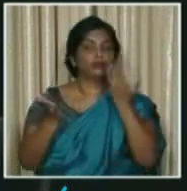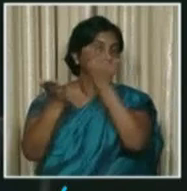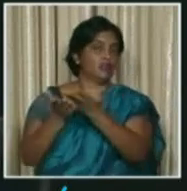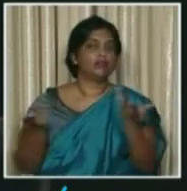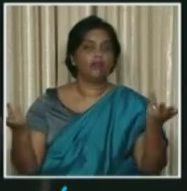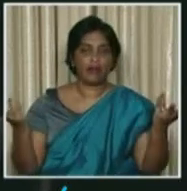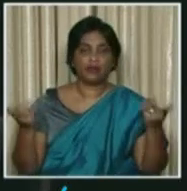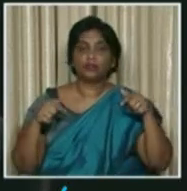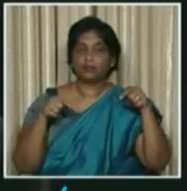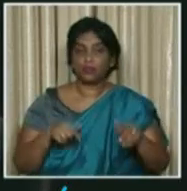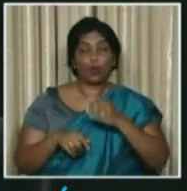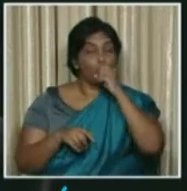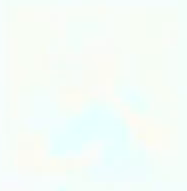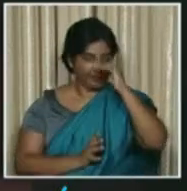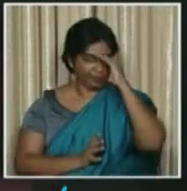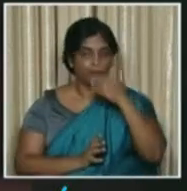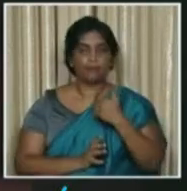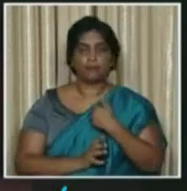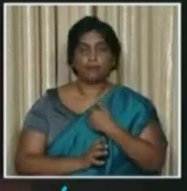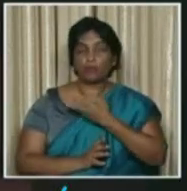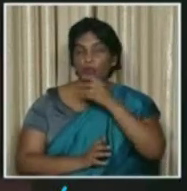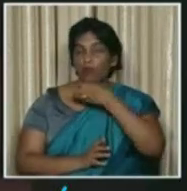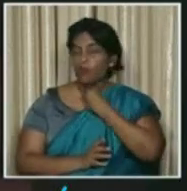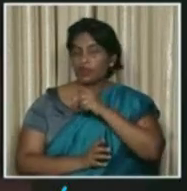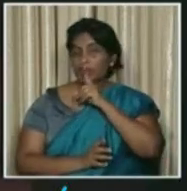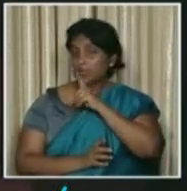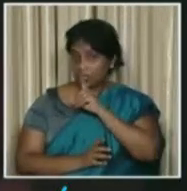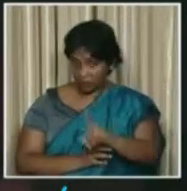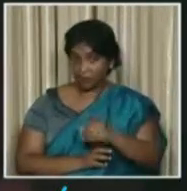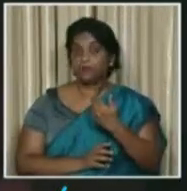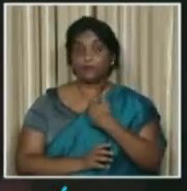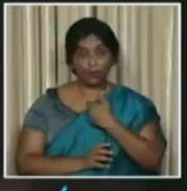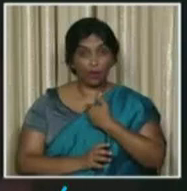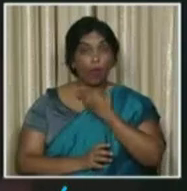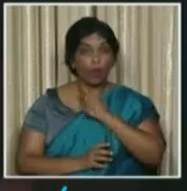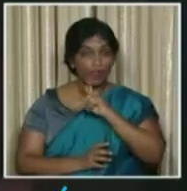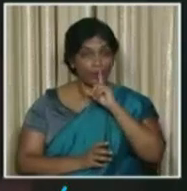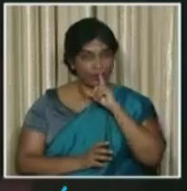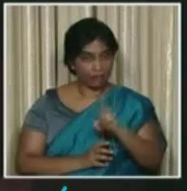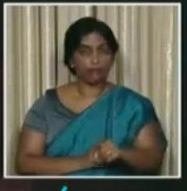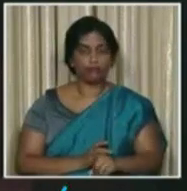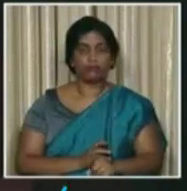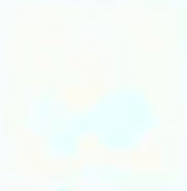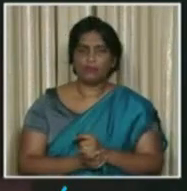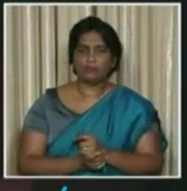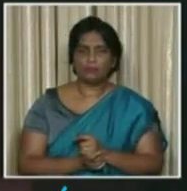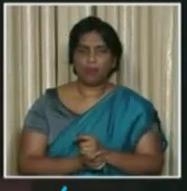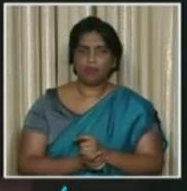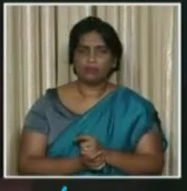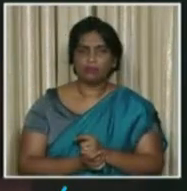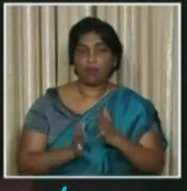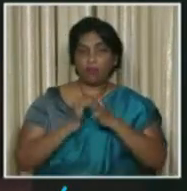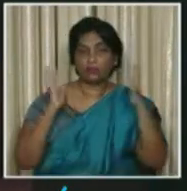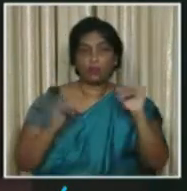නැහැ. ඉතින් මෙතන පට්ටපල් බොරු කියන්න එපා. පට්ටපල් බොරු කියලා කියනවා නම් මං කියනවා නම් පට්ටපල් බොරුවත් ඒක ගැන විමර්ශනයක් කරන්න.